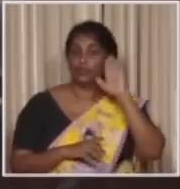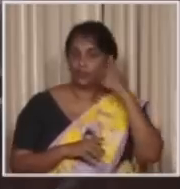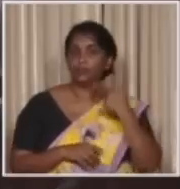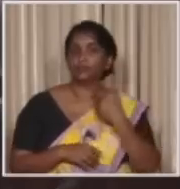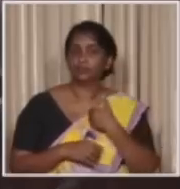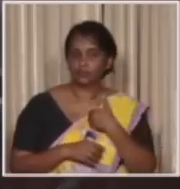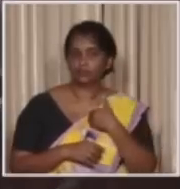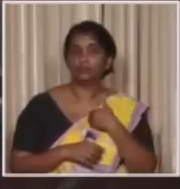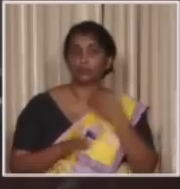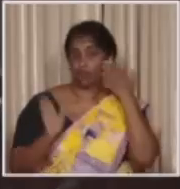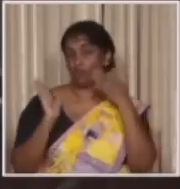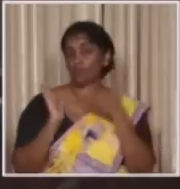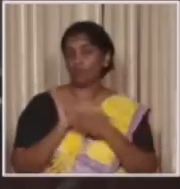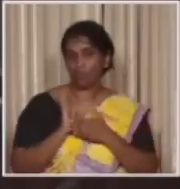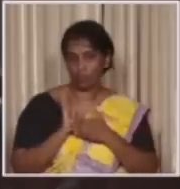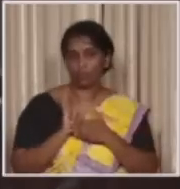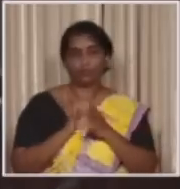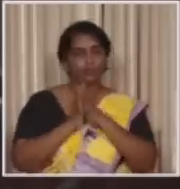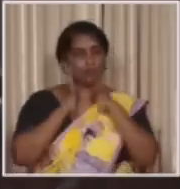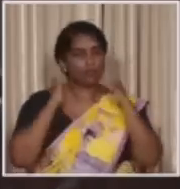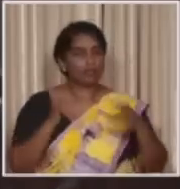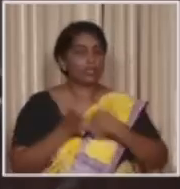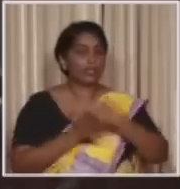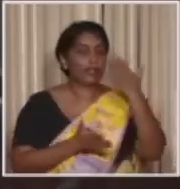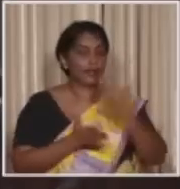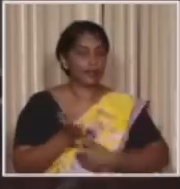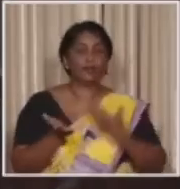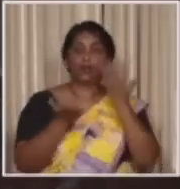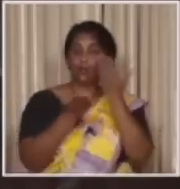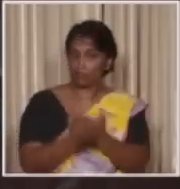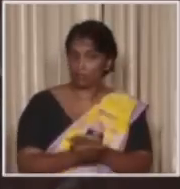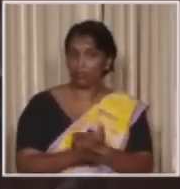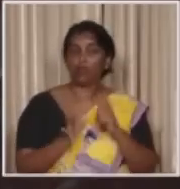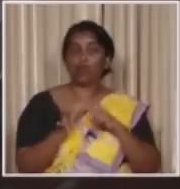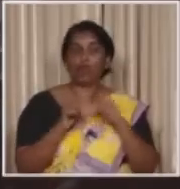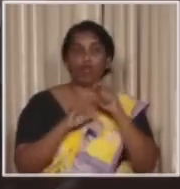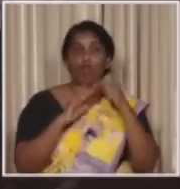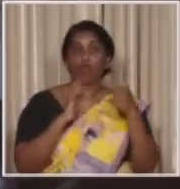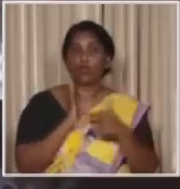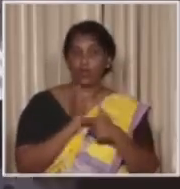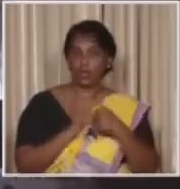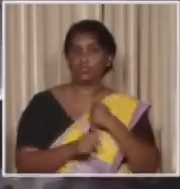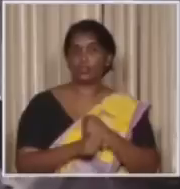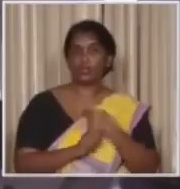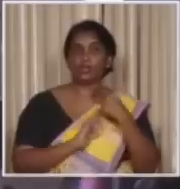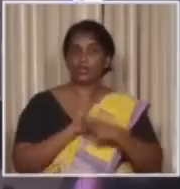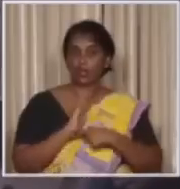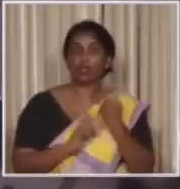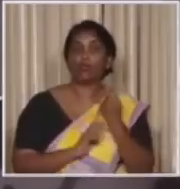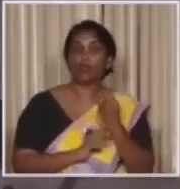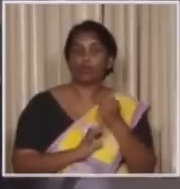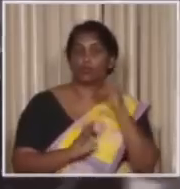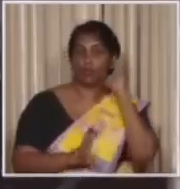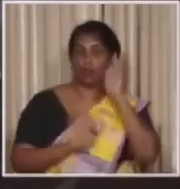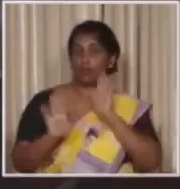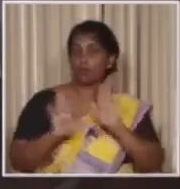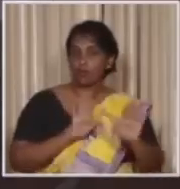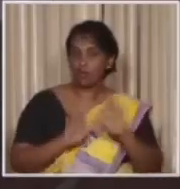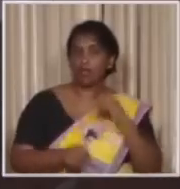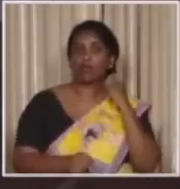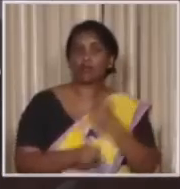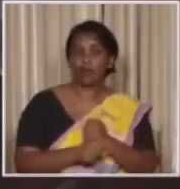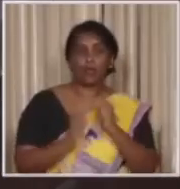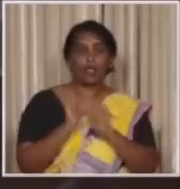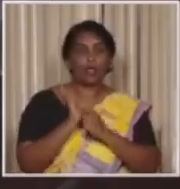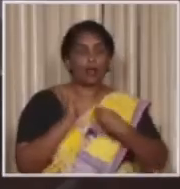අපි මේක සම්බන්ධව විශාල වාර්තාවක් ඉදිරිපත් කරා ඔඩිටර් ජෙනරල් හරහා. ශ්‍රී ලංකාවේ මූල්‍ය කළමනාකරණය සහ රාජ්‍ය